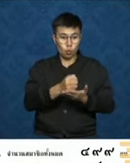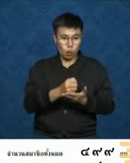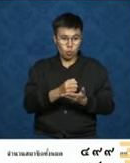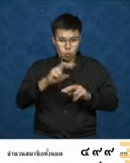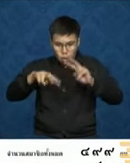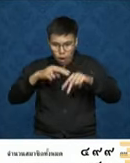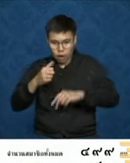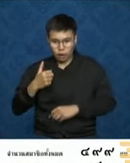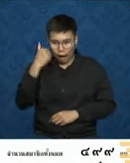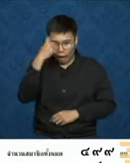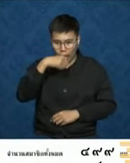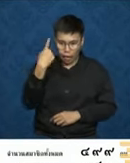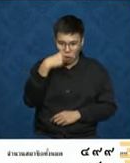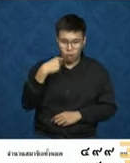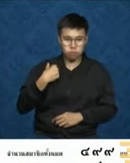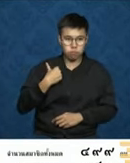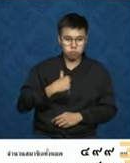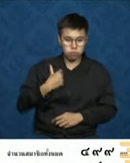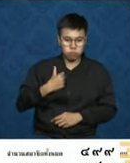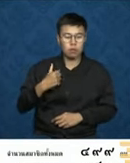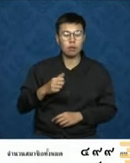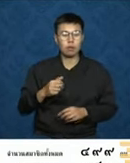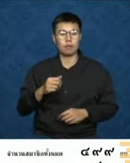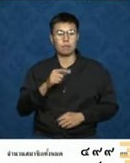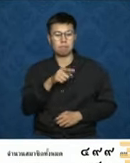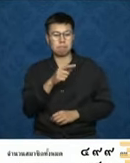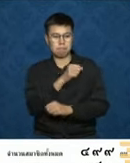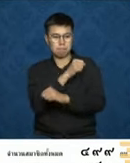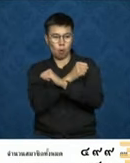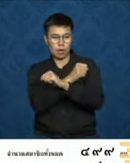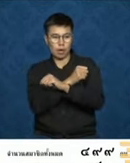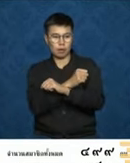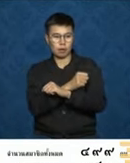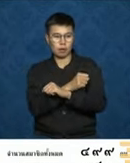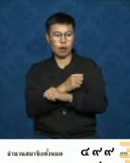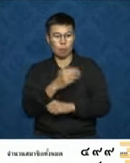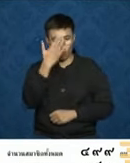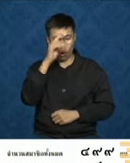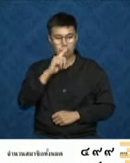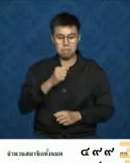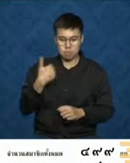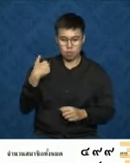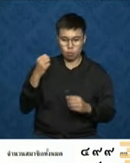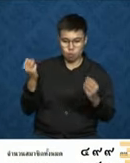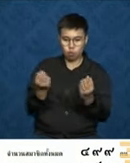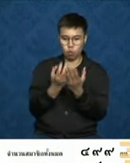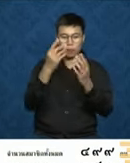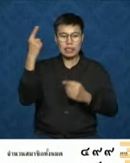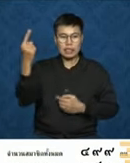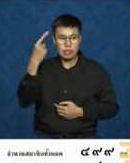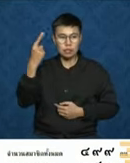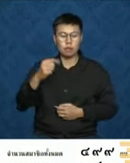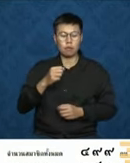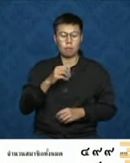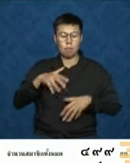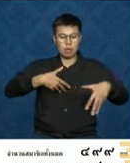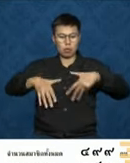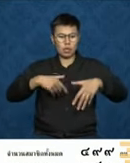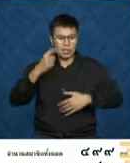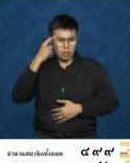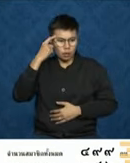เข้ามาป้องกันเหตุเช่นนี้เกิดซ้ำในอนาคตควรทำเรื่องนี้ให้เป็นเรื่องใหญ่จัดการให้จบไม่ใช่ให้ประชาชนต้องมาคอย